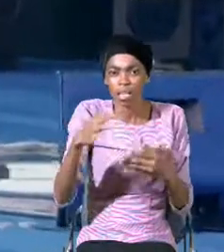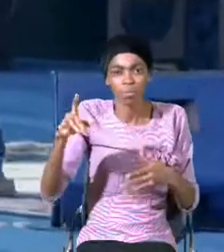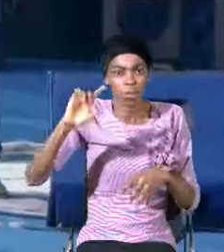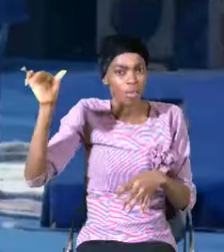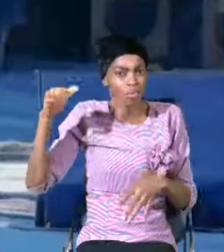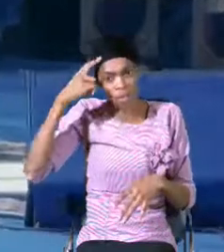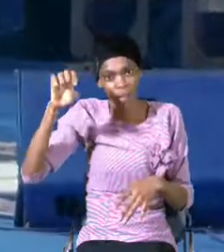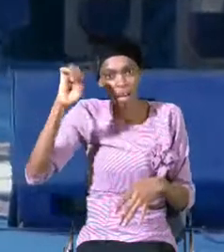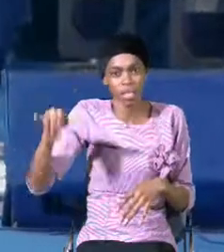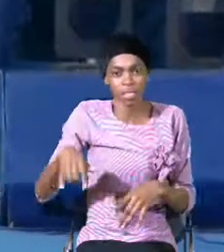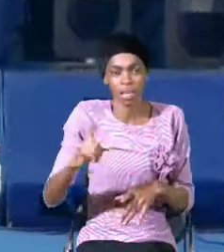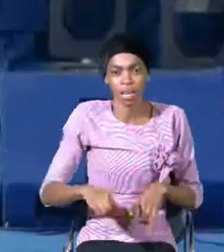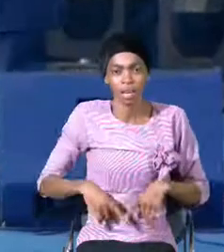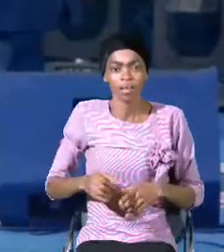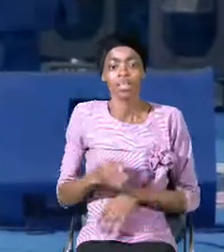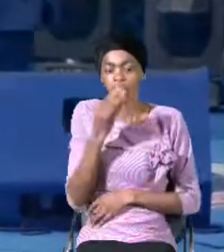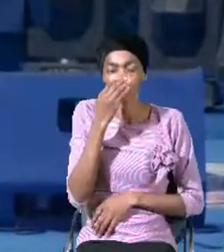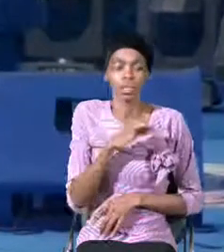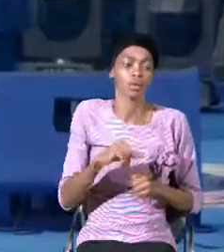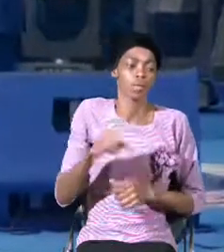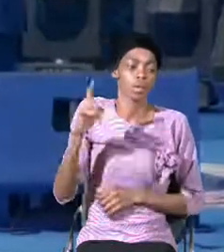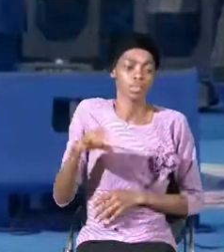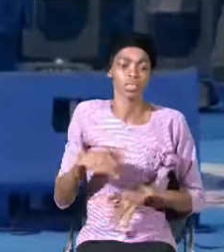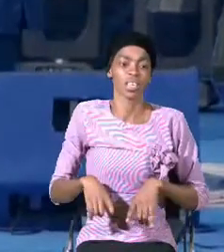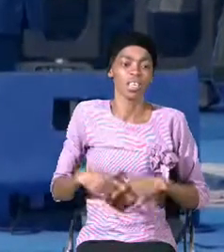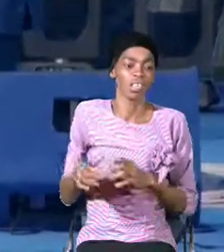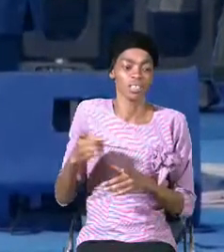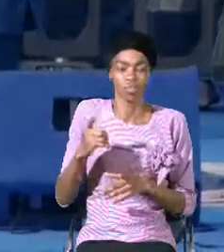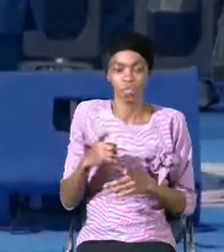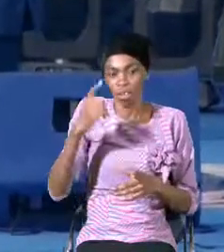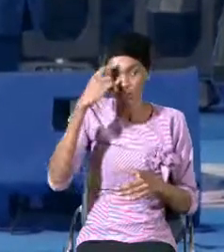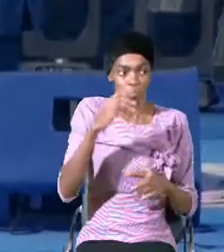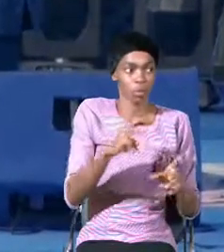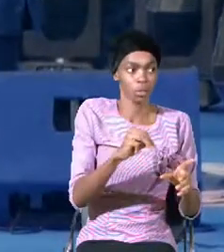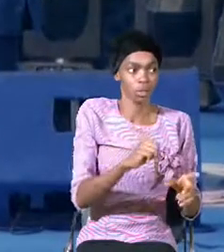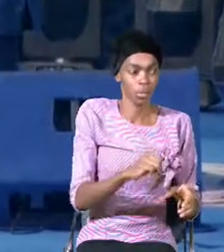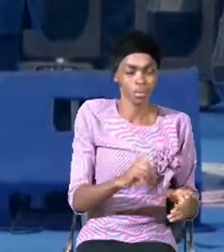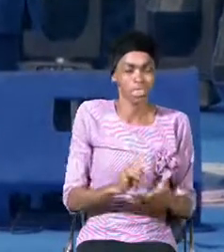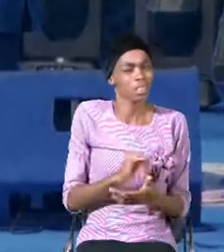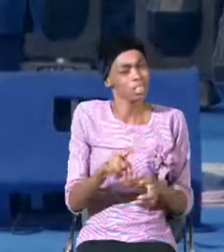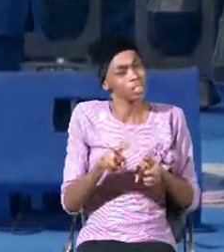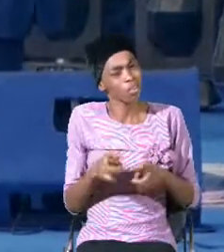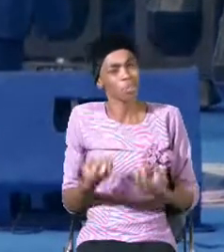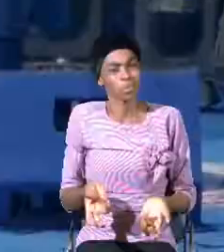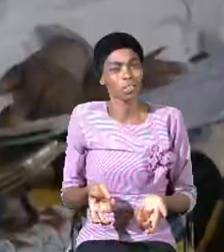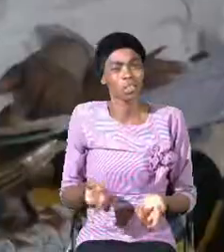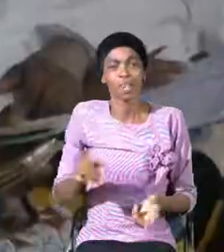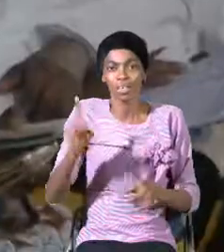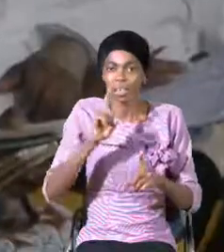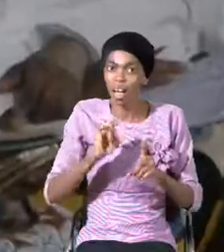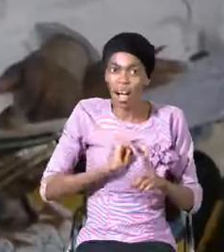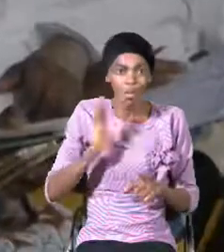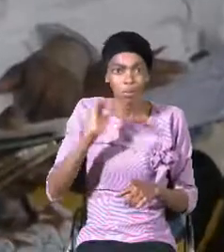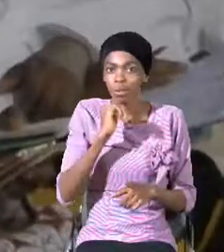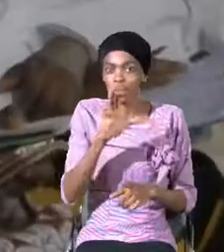dit, oublie ton bienfaiteur. Ne vis pas pour... Ça, c'est égoïste. Je ne serai pas